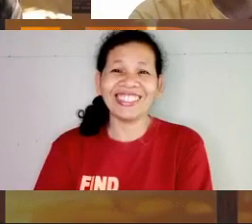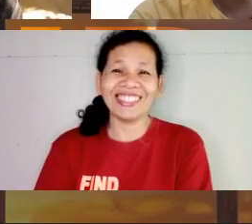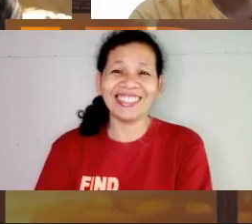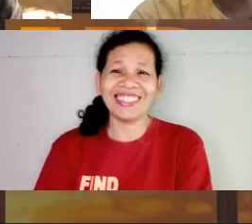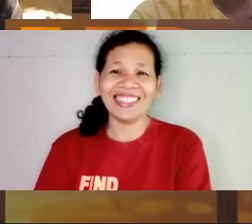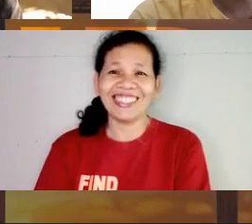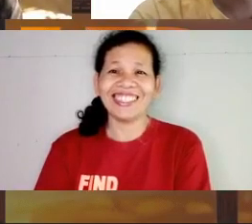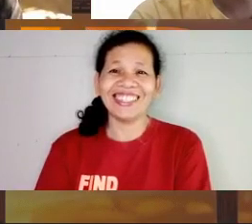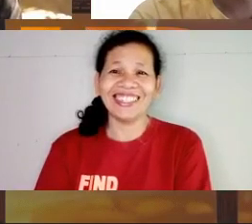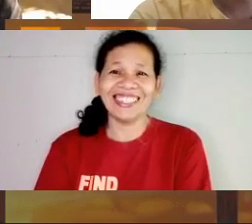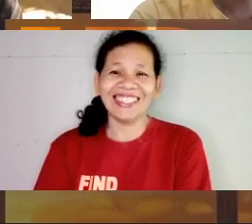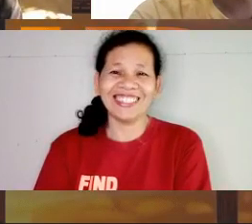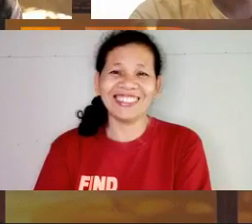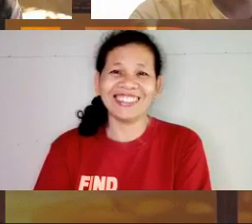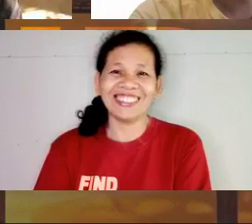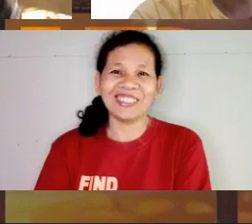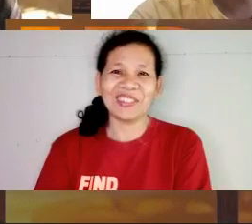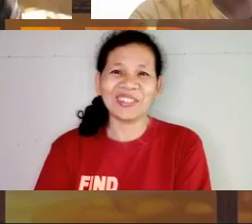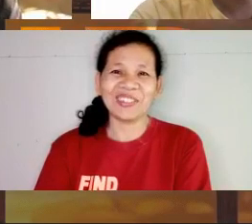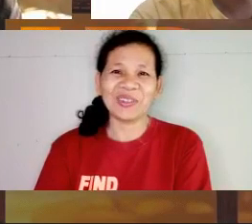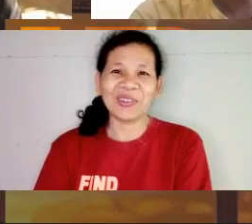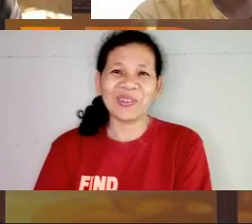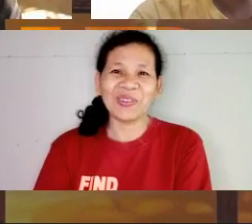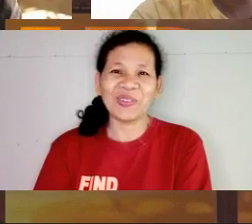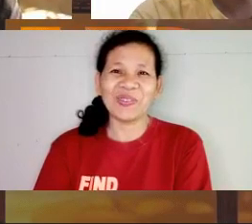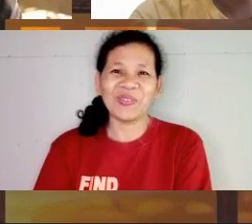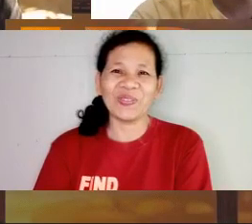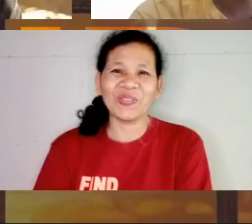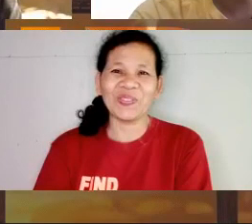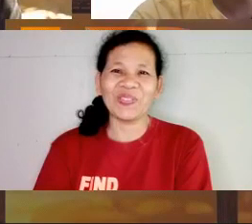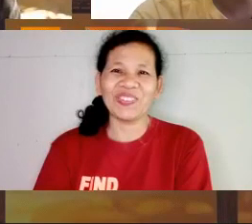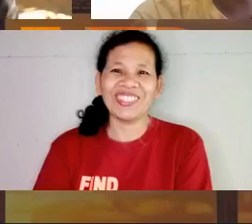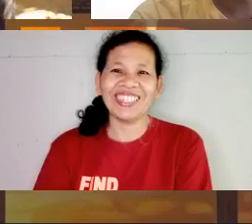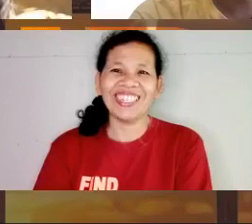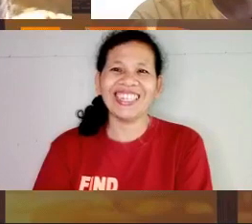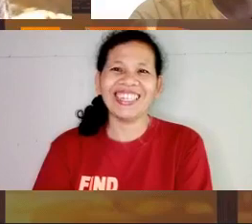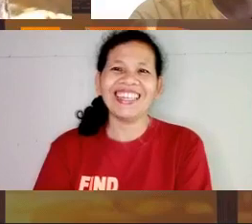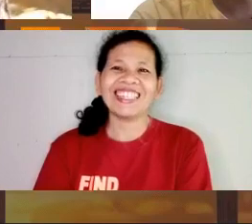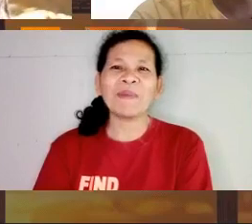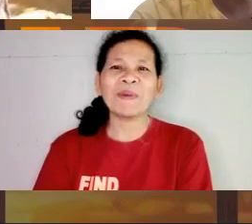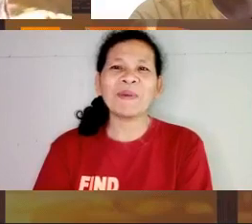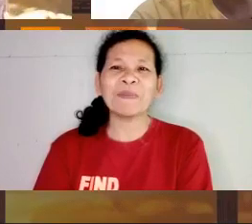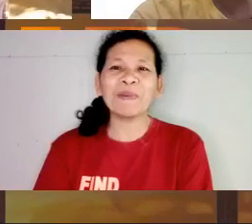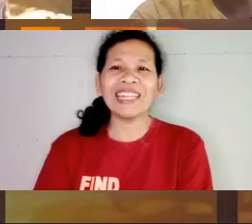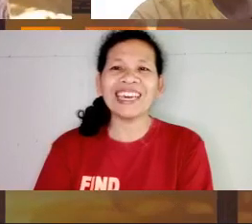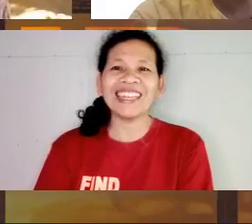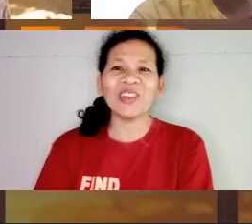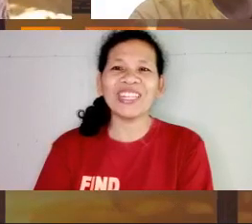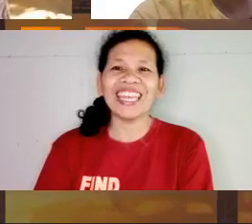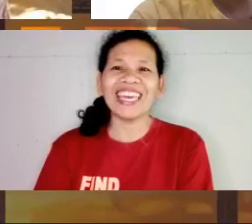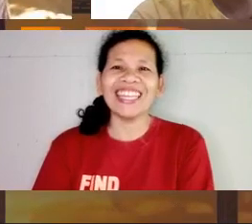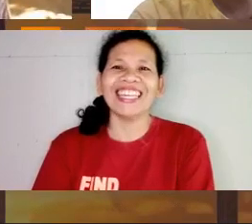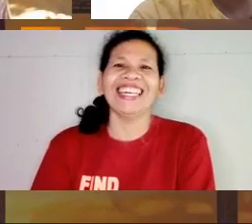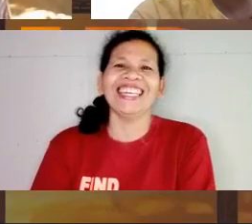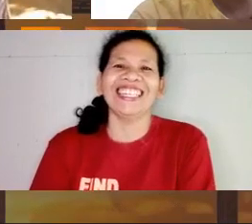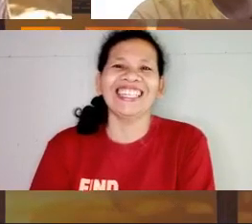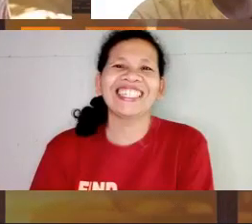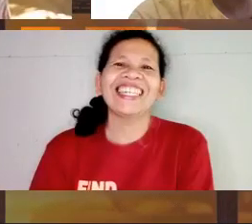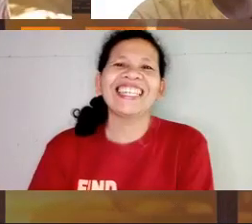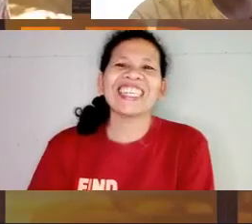ni Ma'am Rowena. Iyo daw awitin ito. Dapat po pala naka-record na yan.